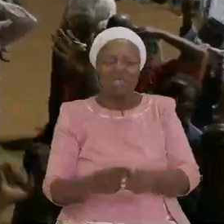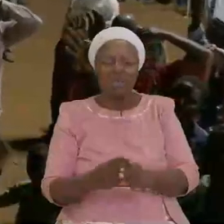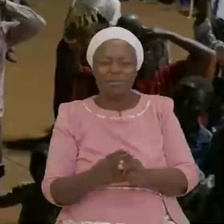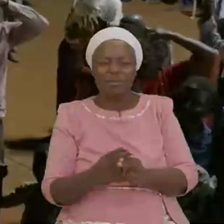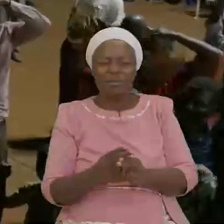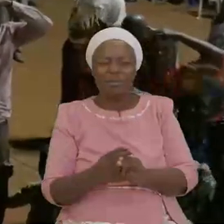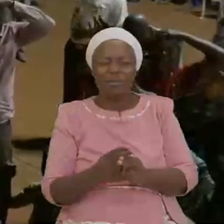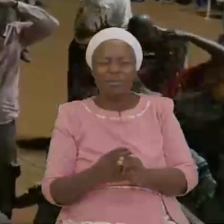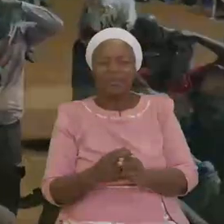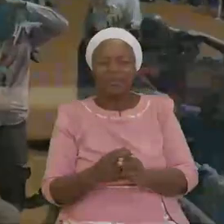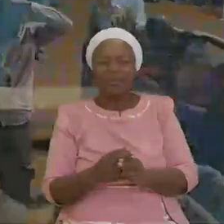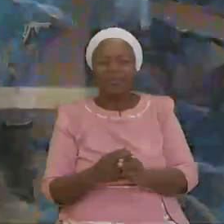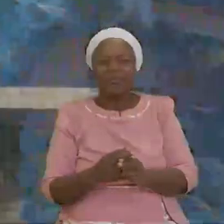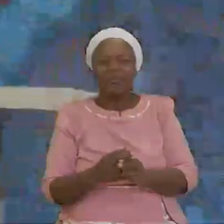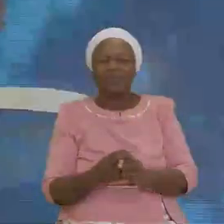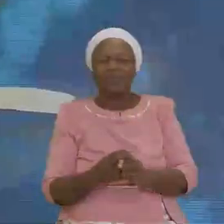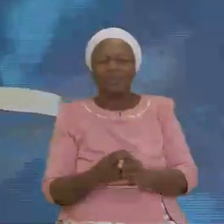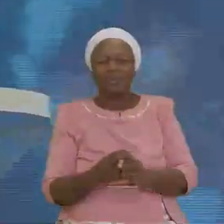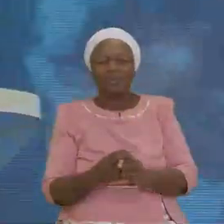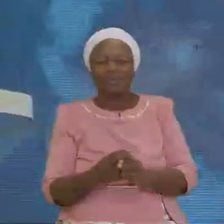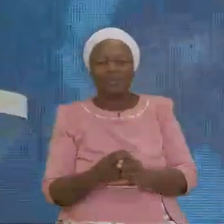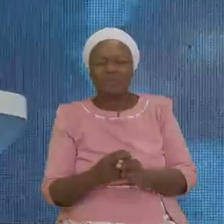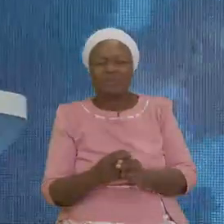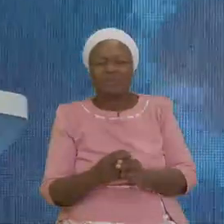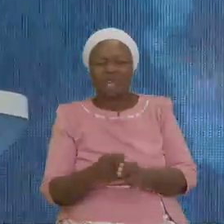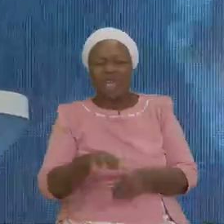Guéris tout le monde au nom de Jésus-Christ.